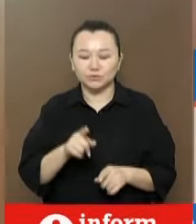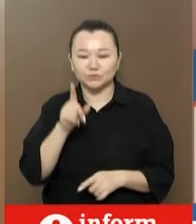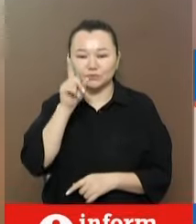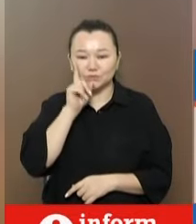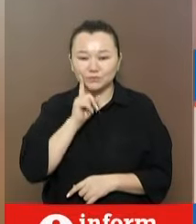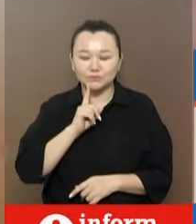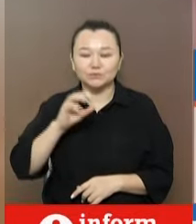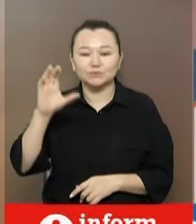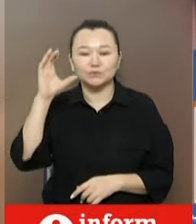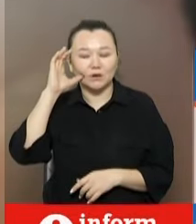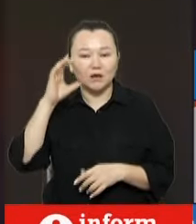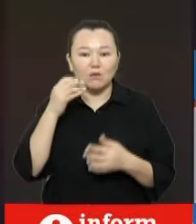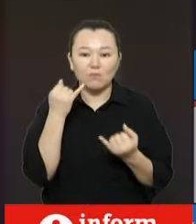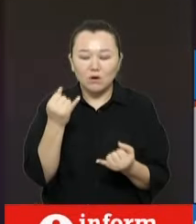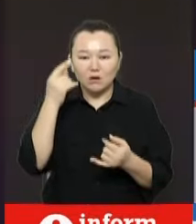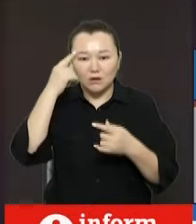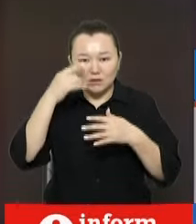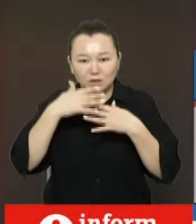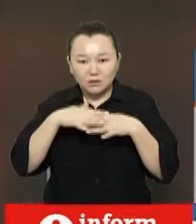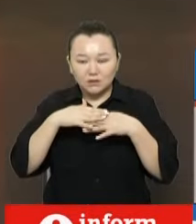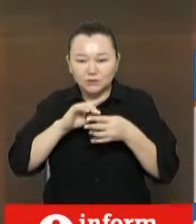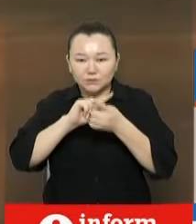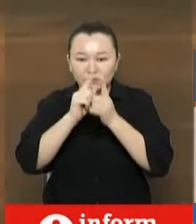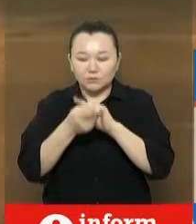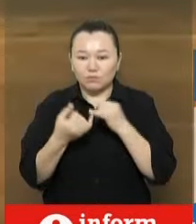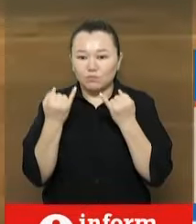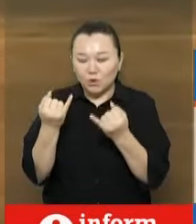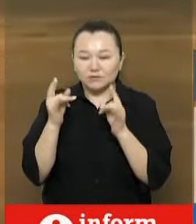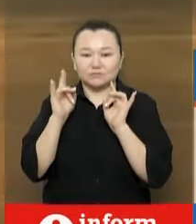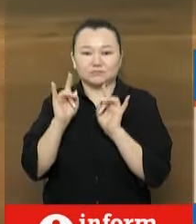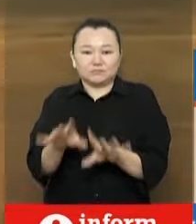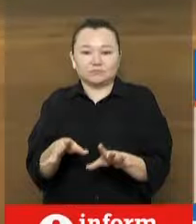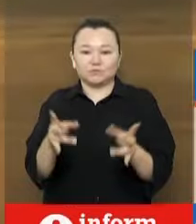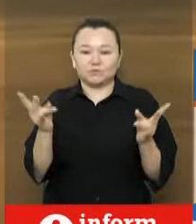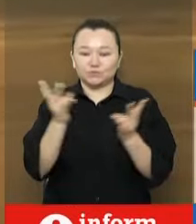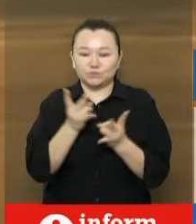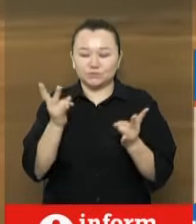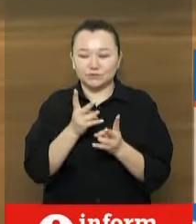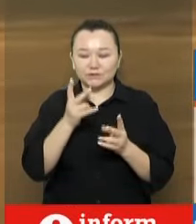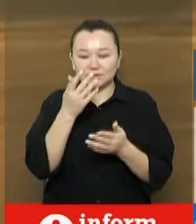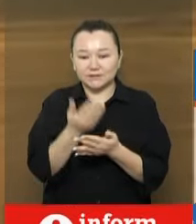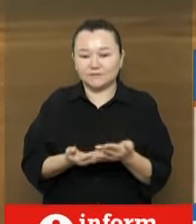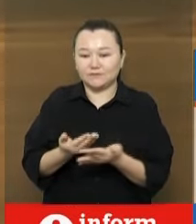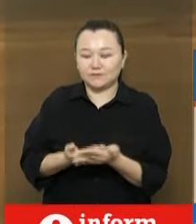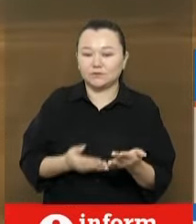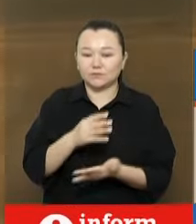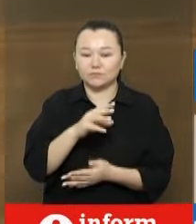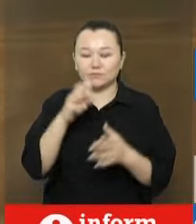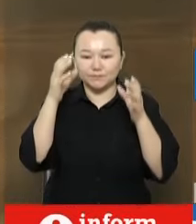Сондықтан жаман ой тастайтын дүниелерден бойды алыс ұстаған жөн деп кеңес береді мүфтият өкілдері.